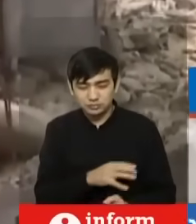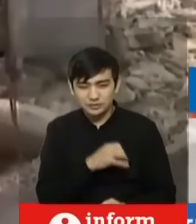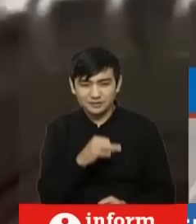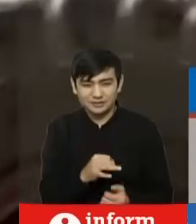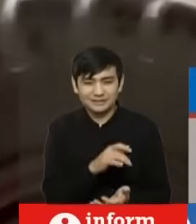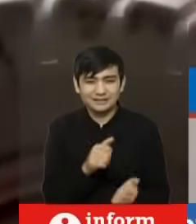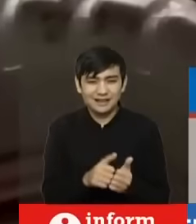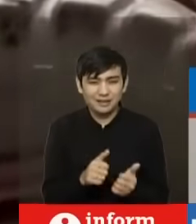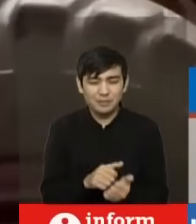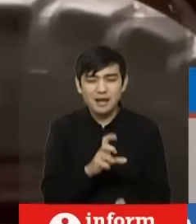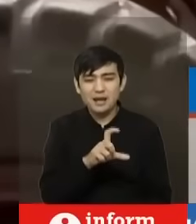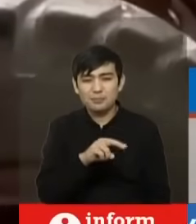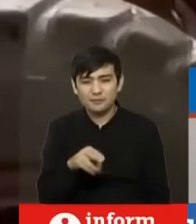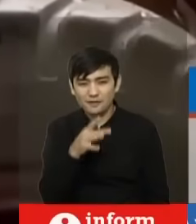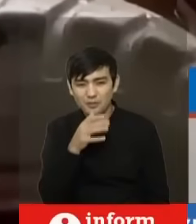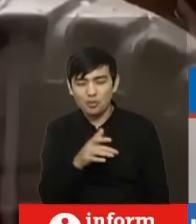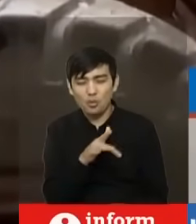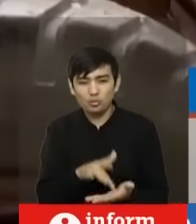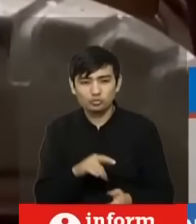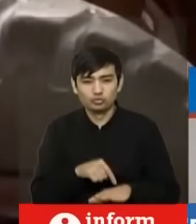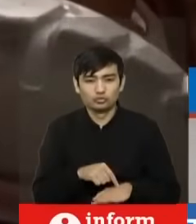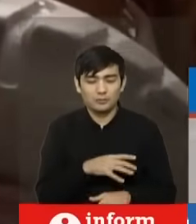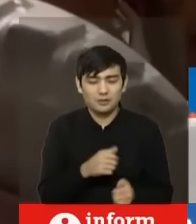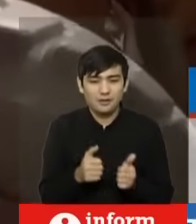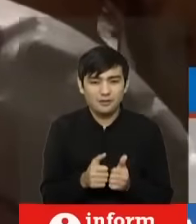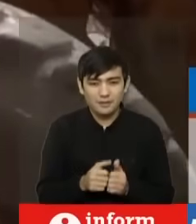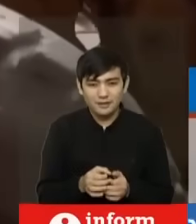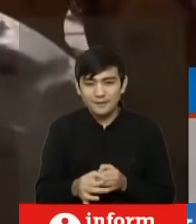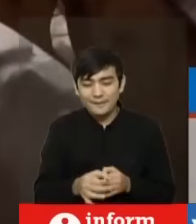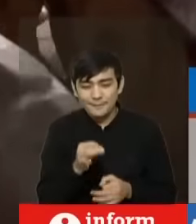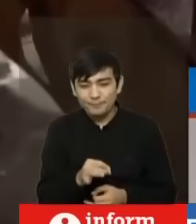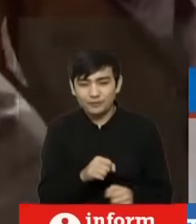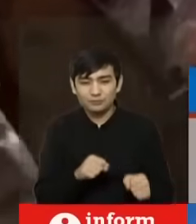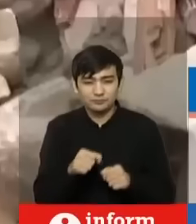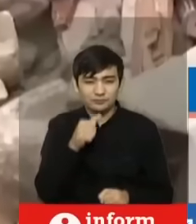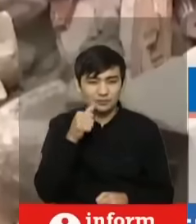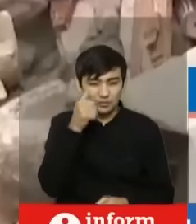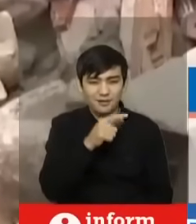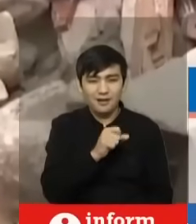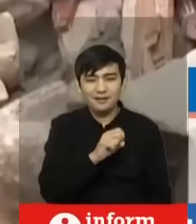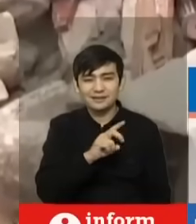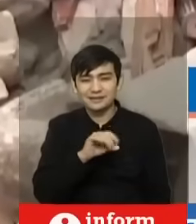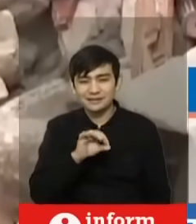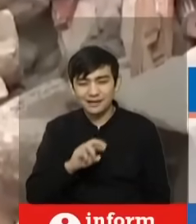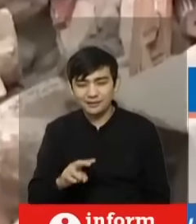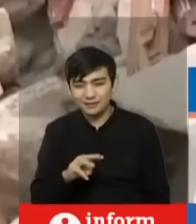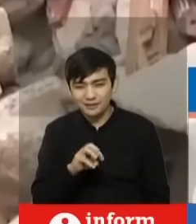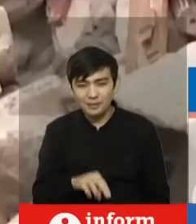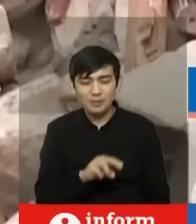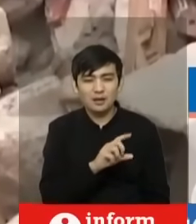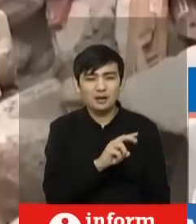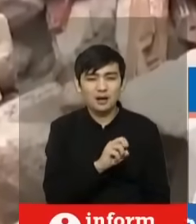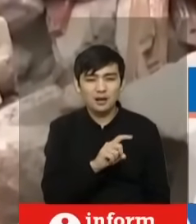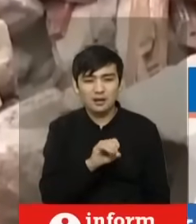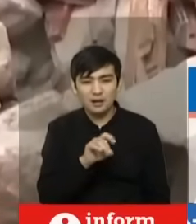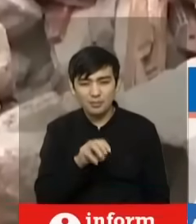жақын орналасқан қала тұрғындарына да сезілген. Яғни өткен жылы жойқын жер сілкінісі болған Газиантеп, Кахраман Мараш, Шанлы